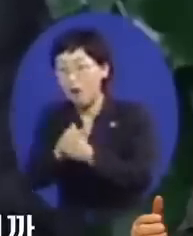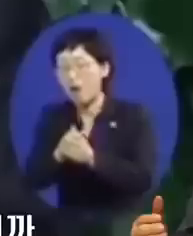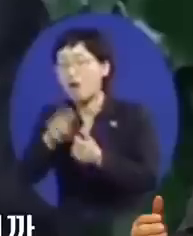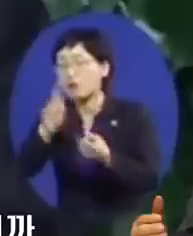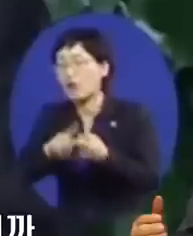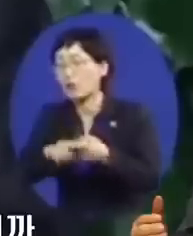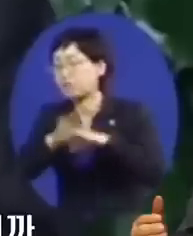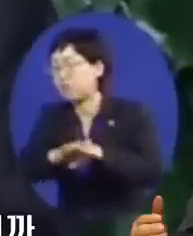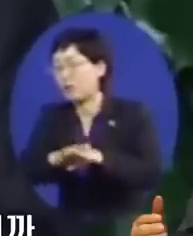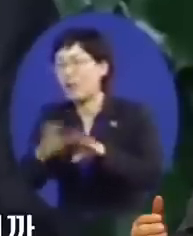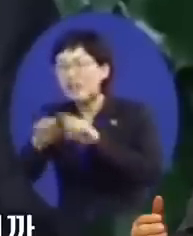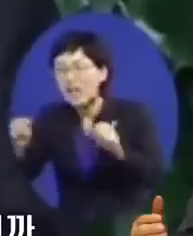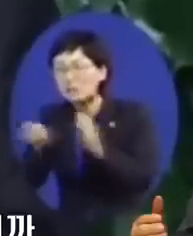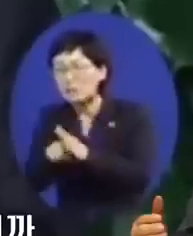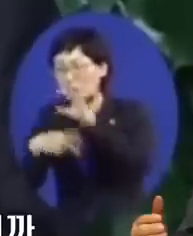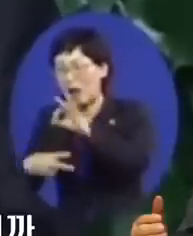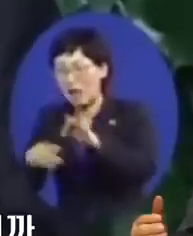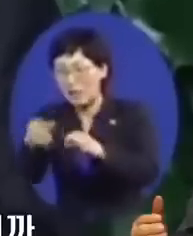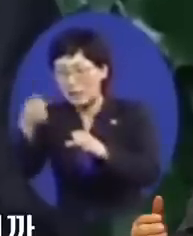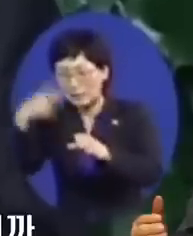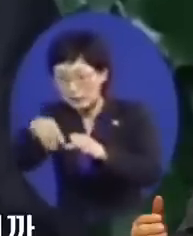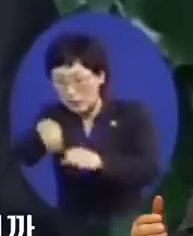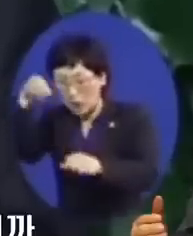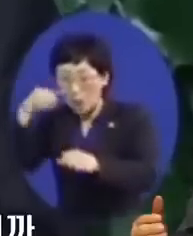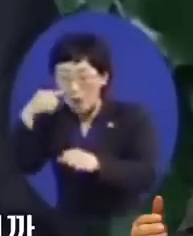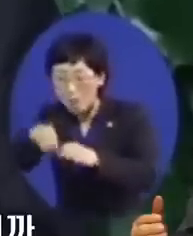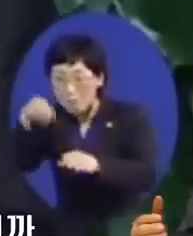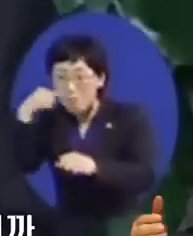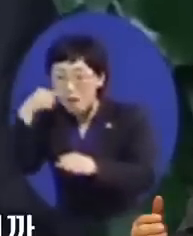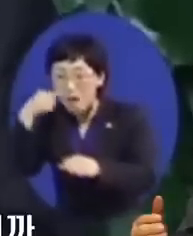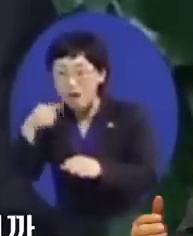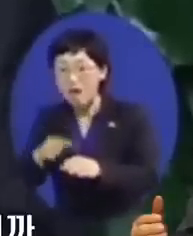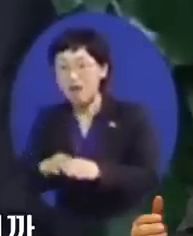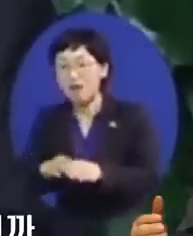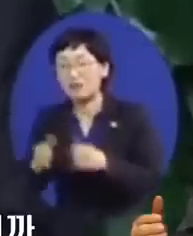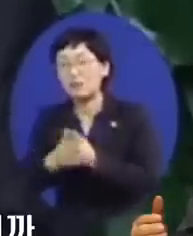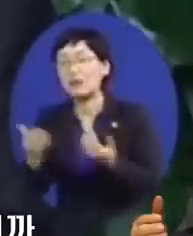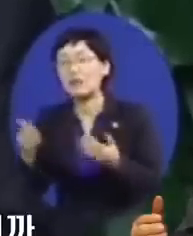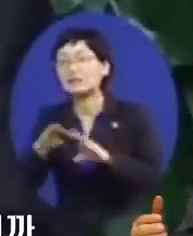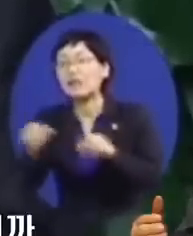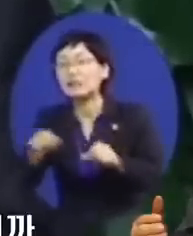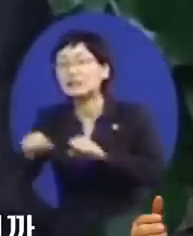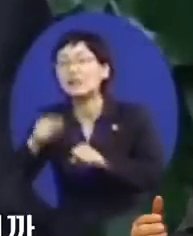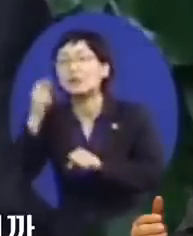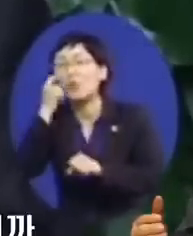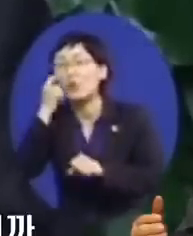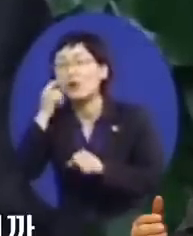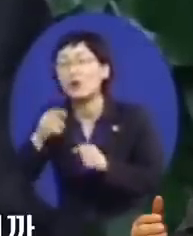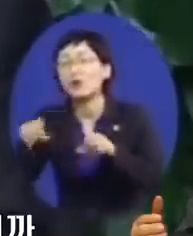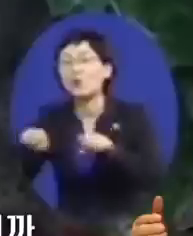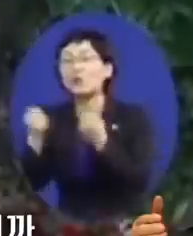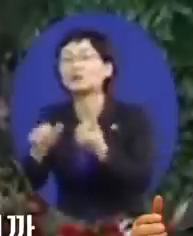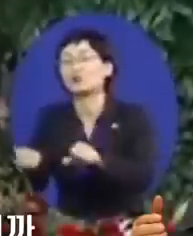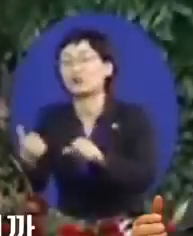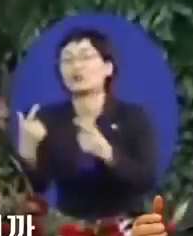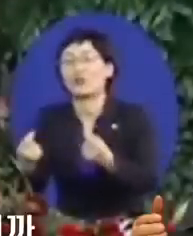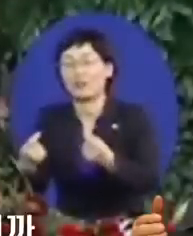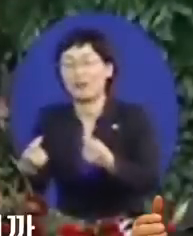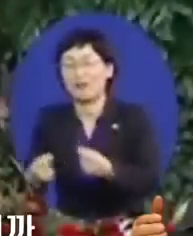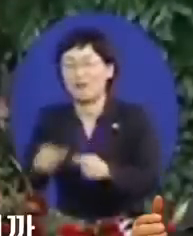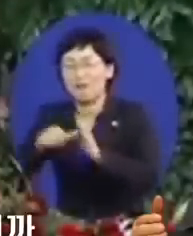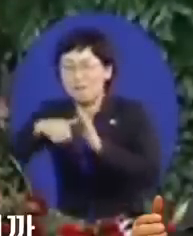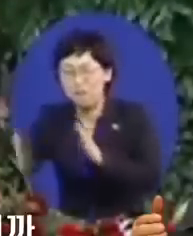땅을 못 믿어가지고서 자꾸 뽑아보니까 땅이 일을 안 해서 고구마가 죽은 것입니다. 세계적인 피아니스트인